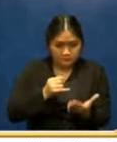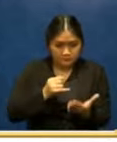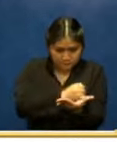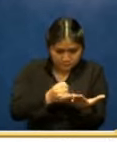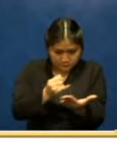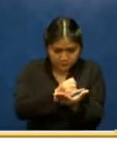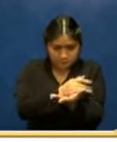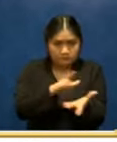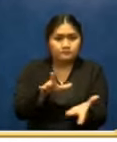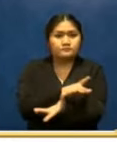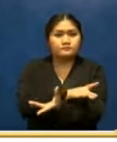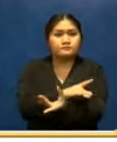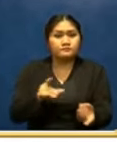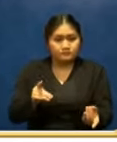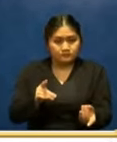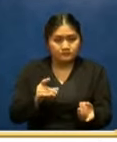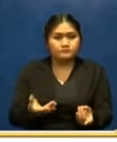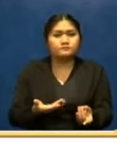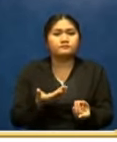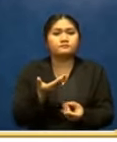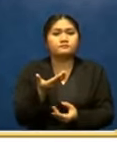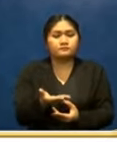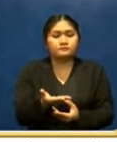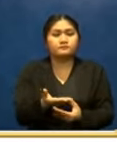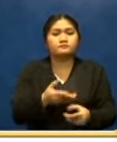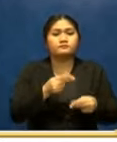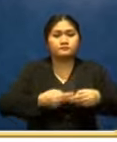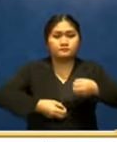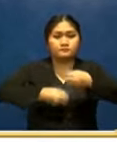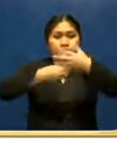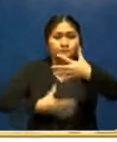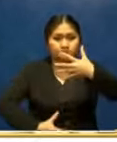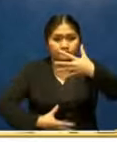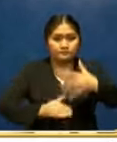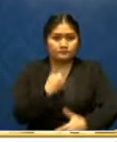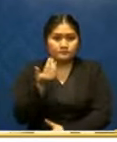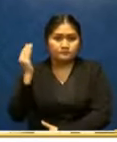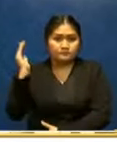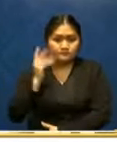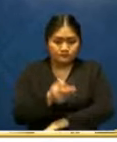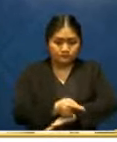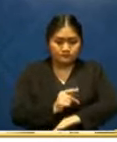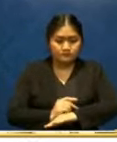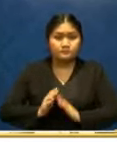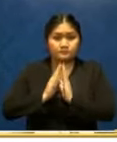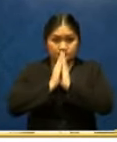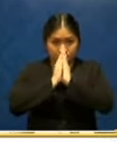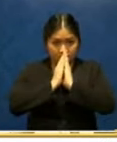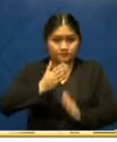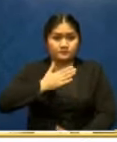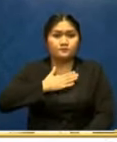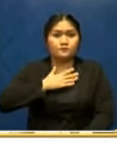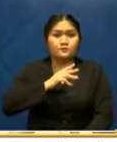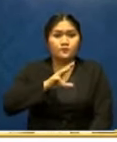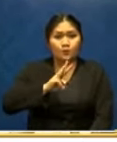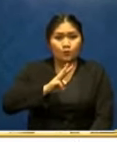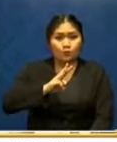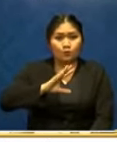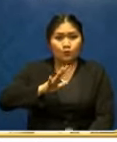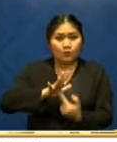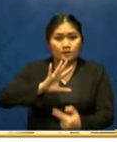ฒนธรรมครับขอเชิญสมาชิกเสนอรายชื่อกรรมาธิการครับ กราบเรียนท่านประธานสภาที่เคารพกับผมวชรพลขาวขำสมาชิกสภ